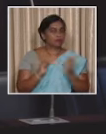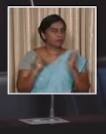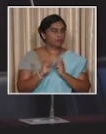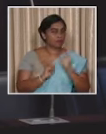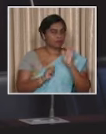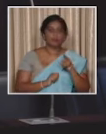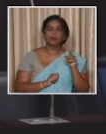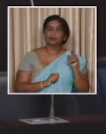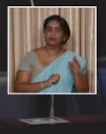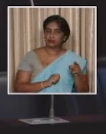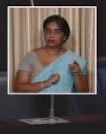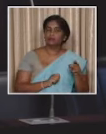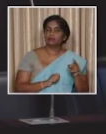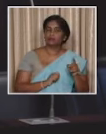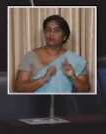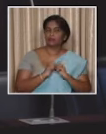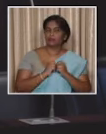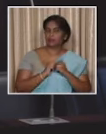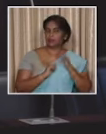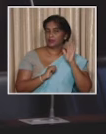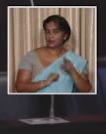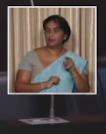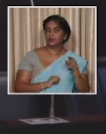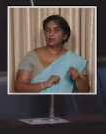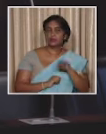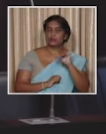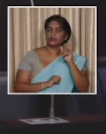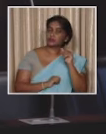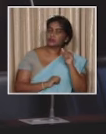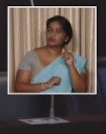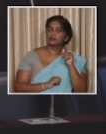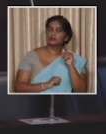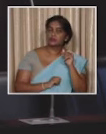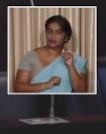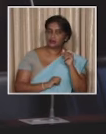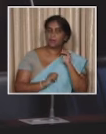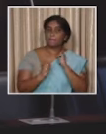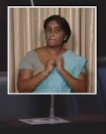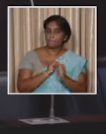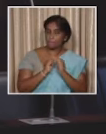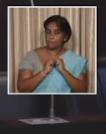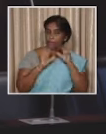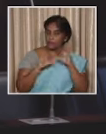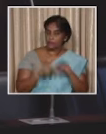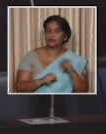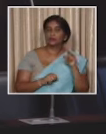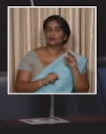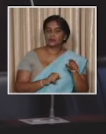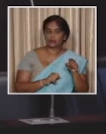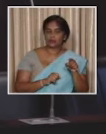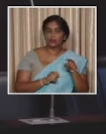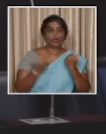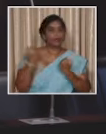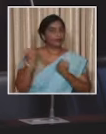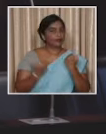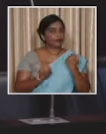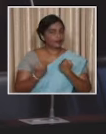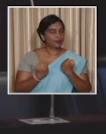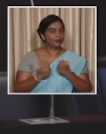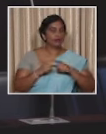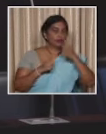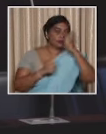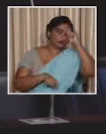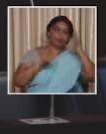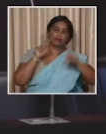දඹලා ඒවා අක්‍රීය තත්ත්වයට පත්කරන මේ සමහර බස් හිමියන් සහ ඒ රියදුරු සහ අනිකුත්